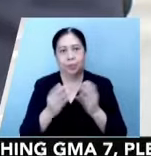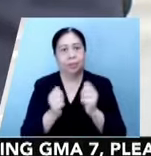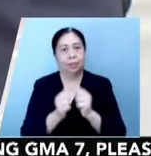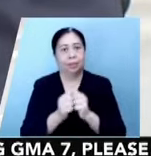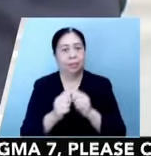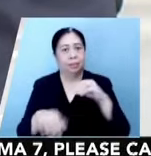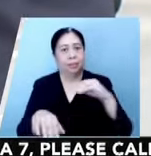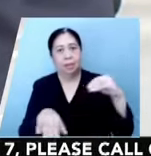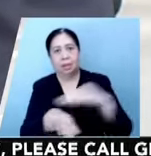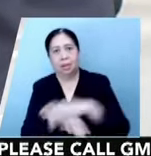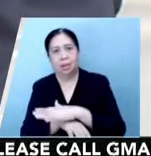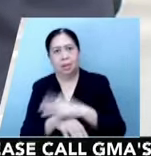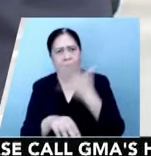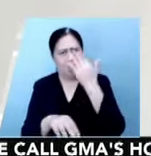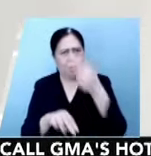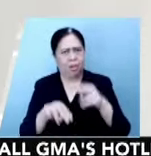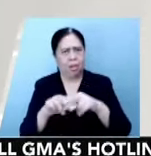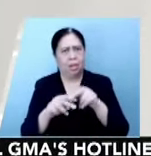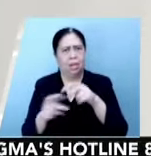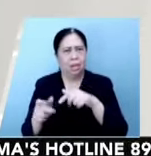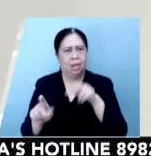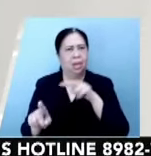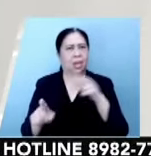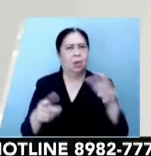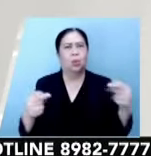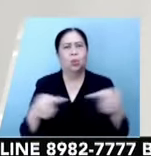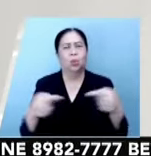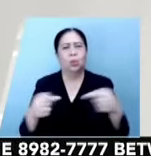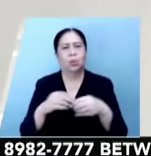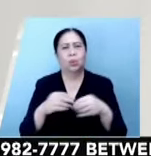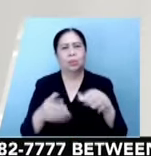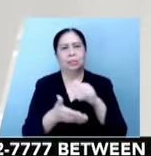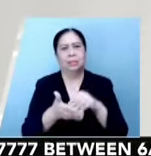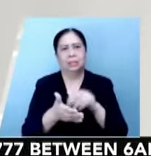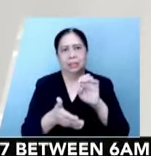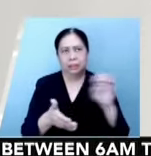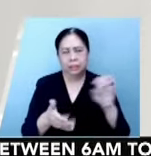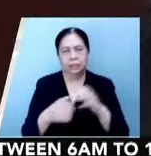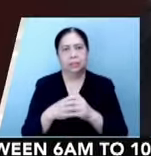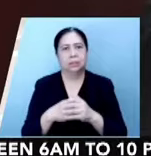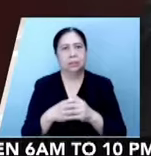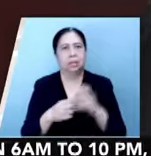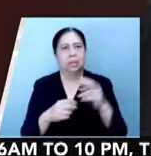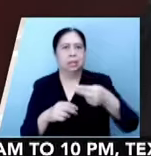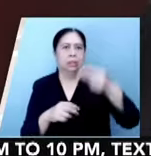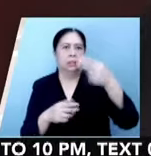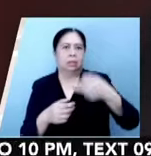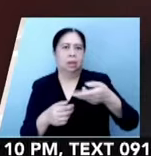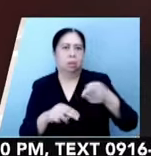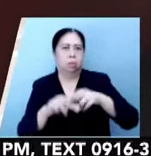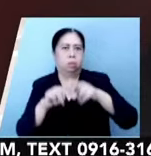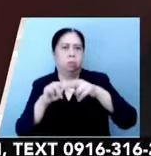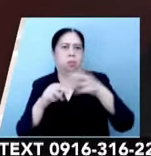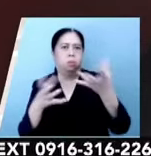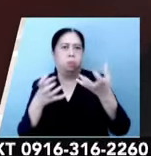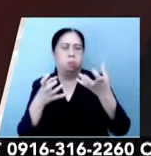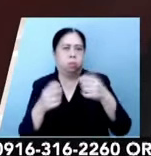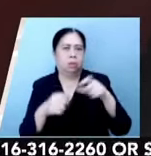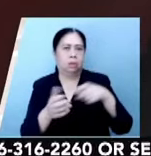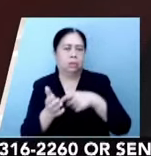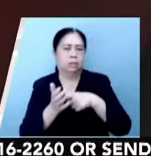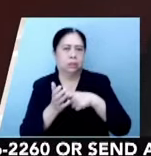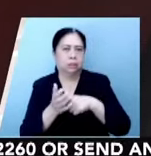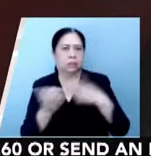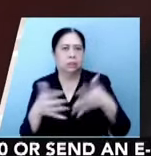sa presyo ng ang gulo sa Middle East, ang pagtaas ng demand ng petrolyo sa Amerika at India at